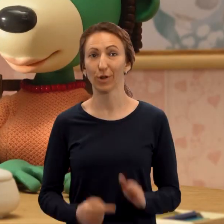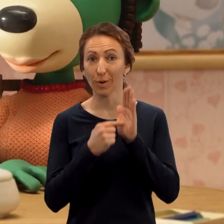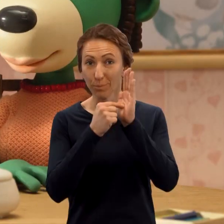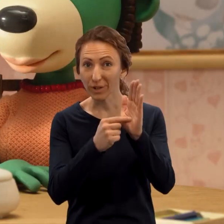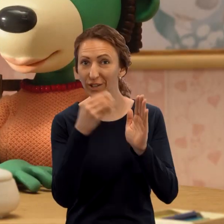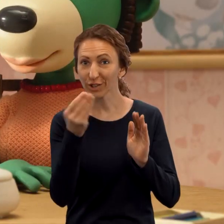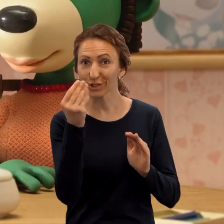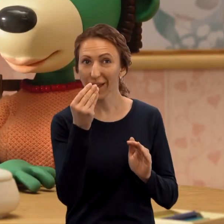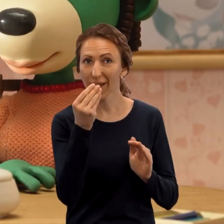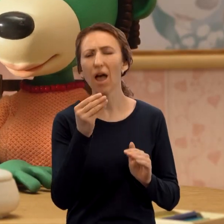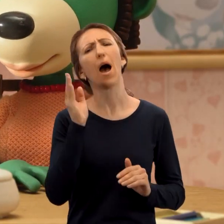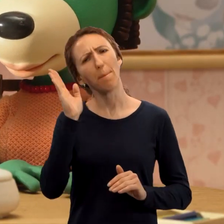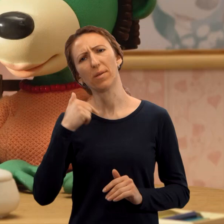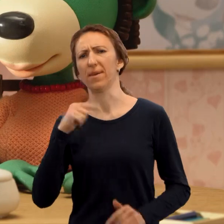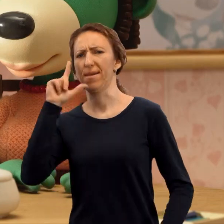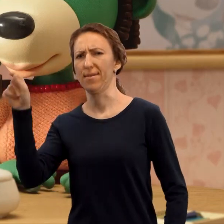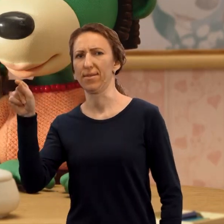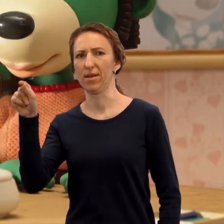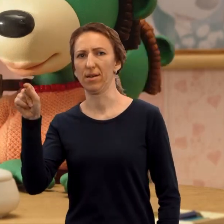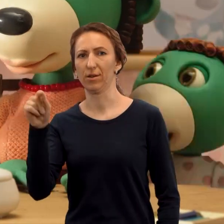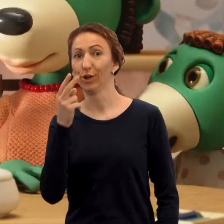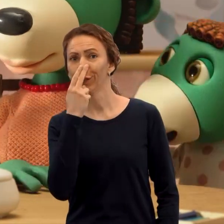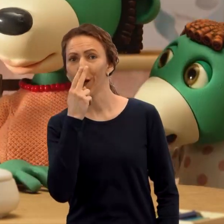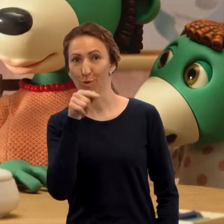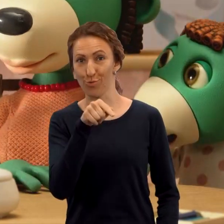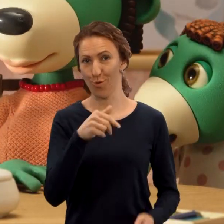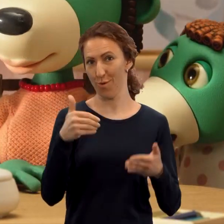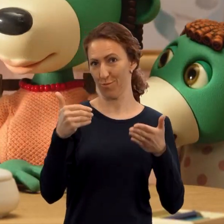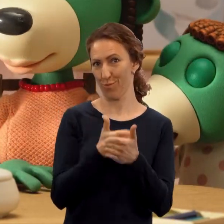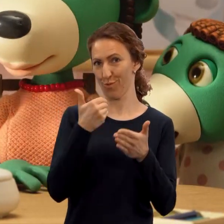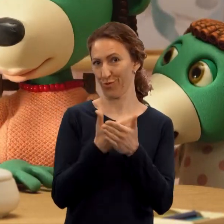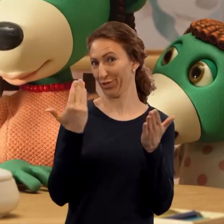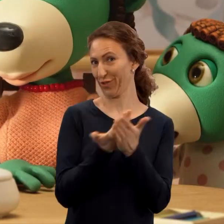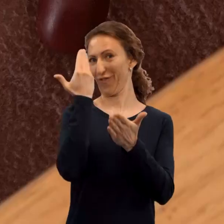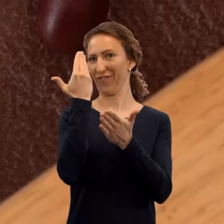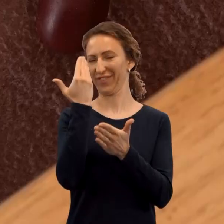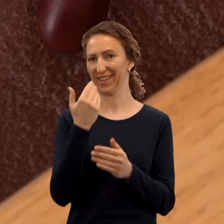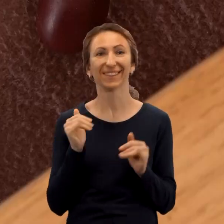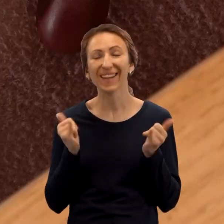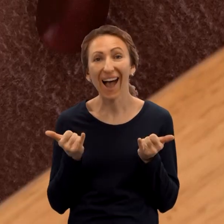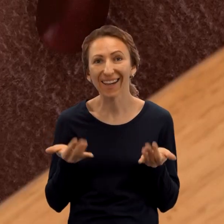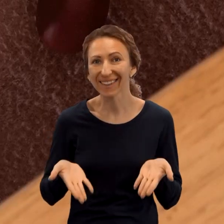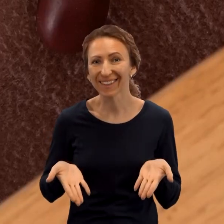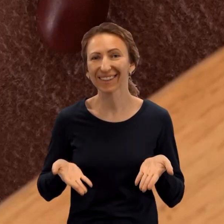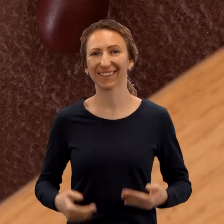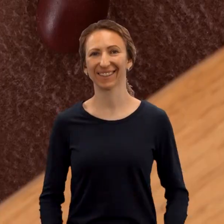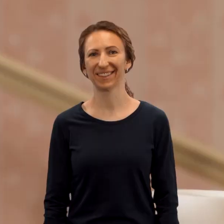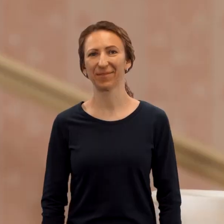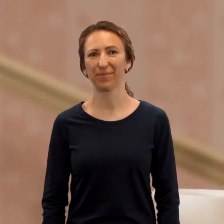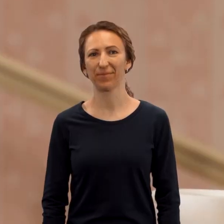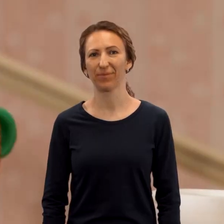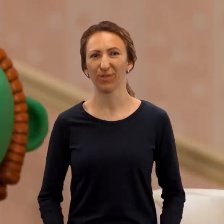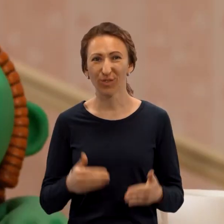Jeszcze ci tylko coś pokażę i lecę. Najnowszy nabytek. No i